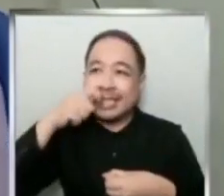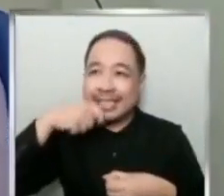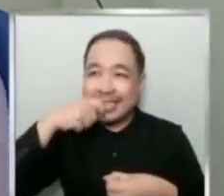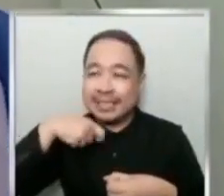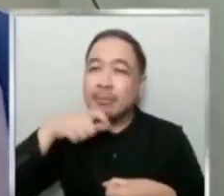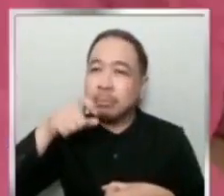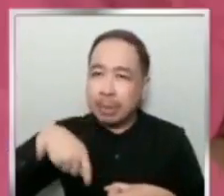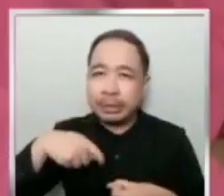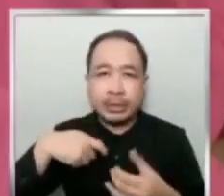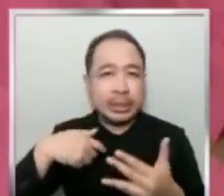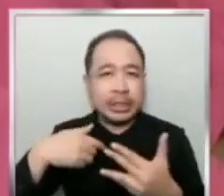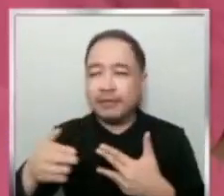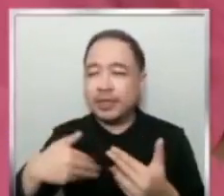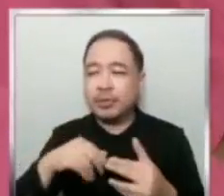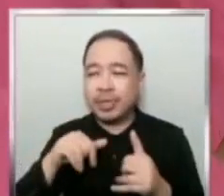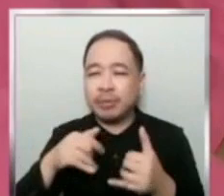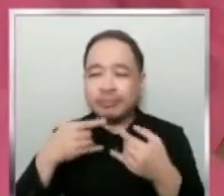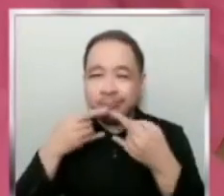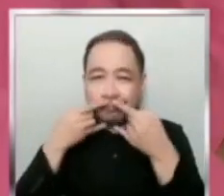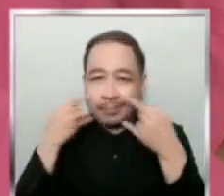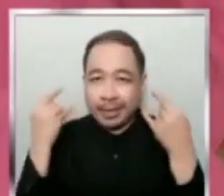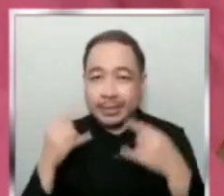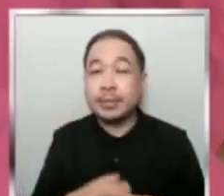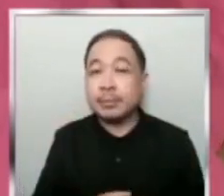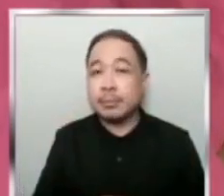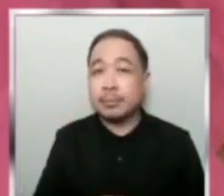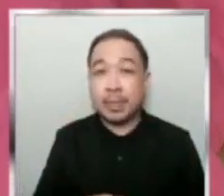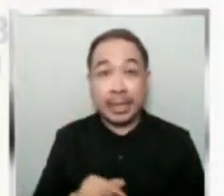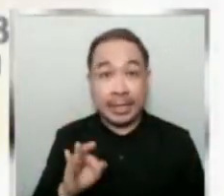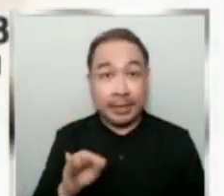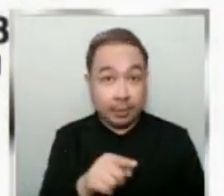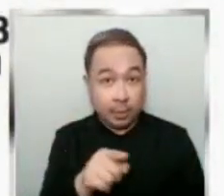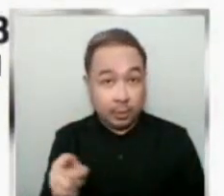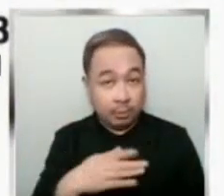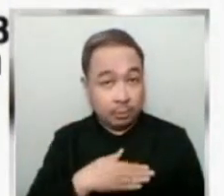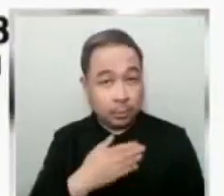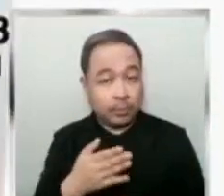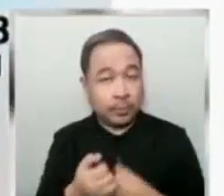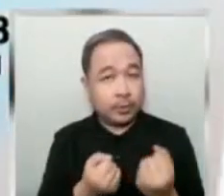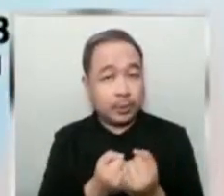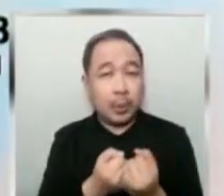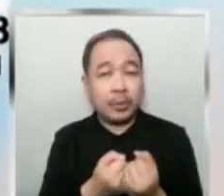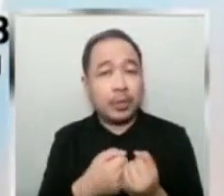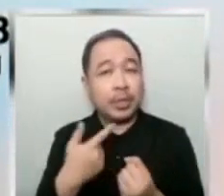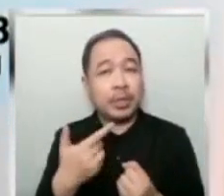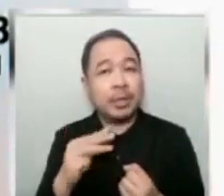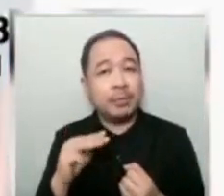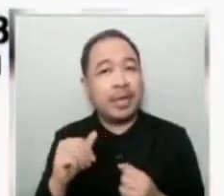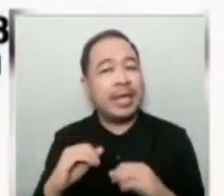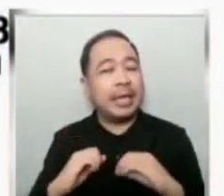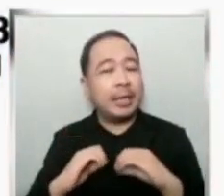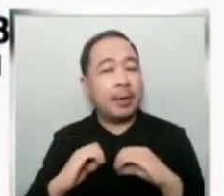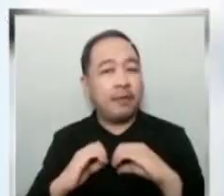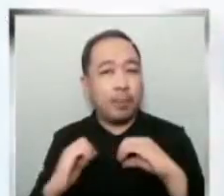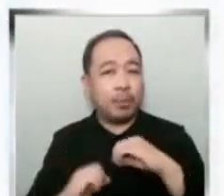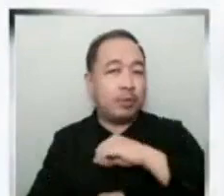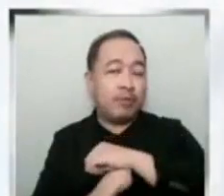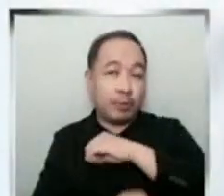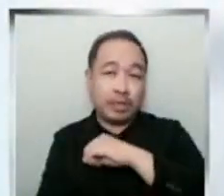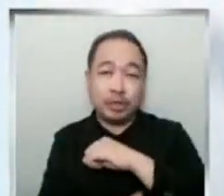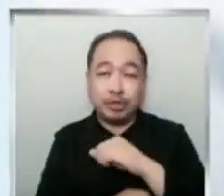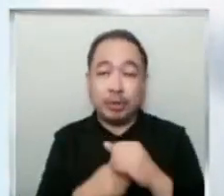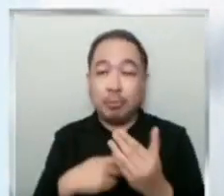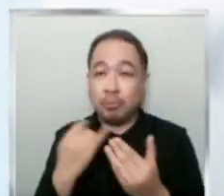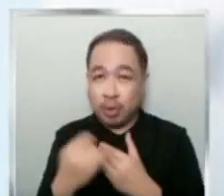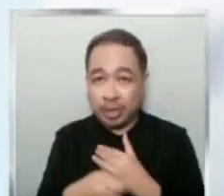Sa mga nais sumuporta sa mga proyekto ng GMA Kapuso Foundation, maaari po kayo magdeposito sa aming mga bank account o magpadala